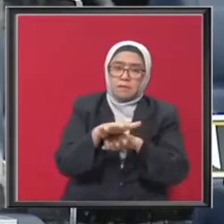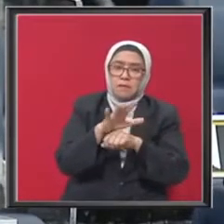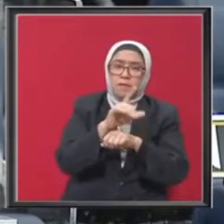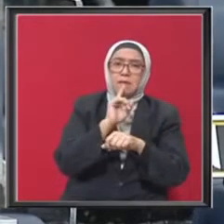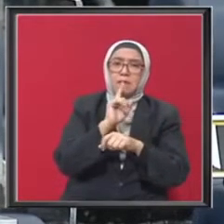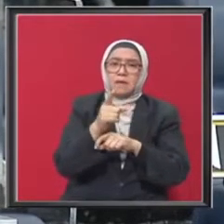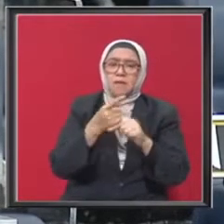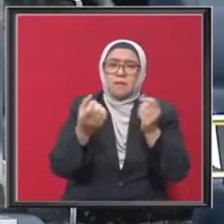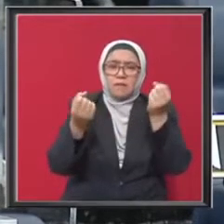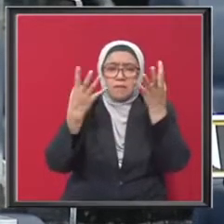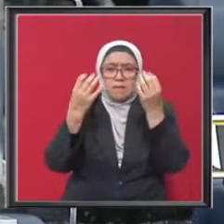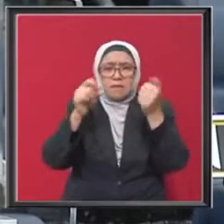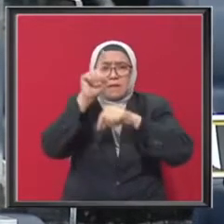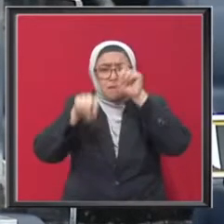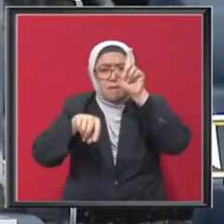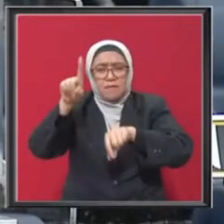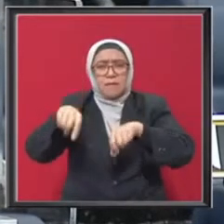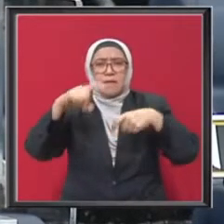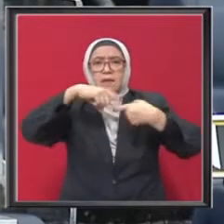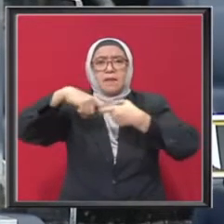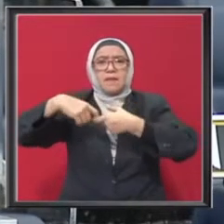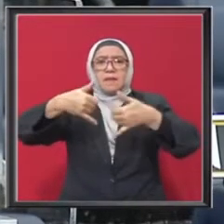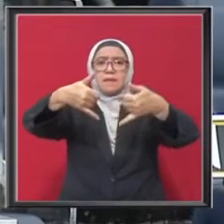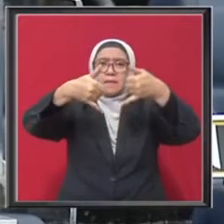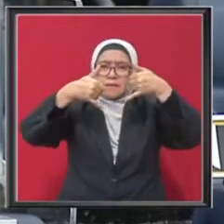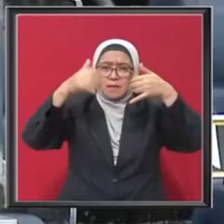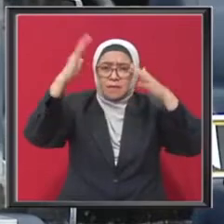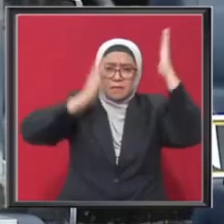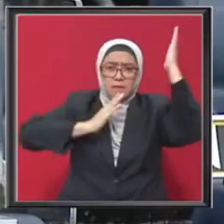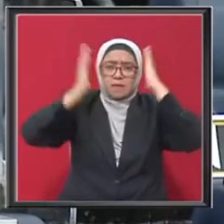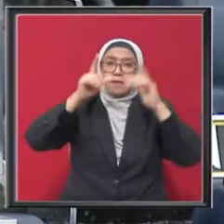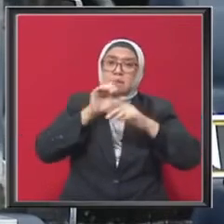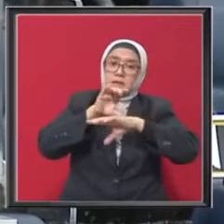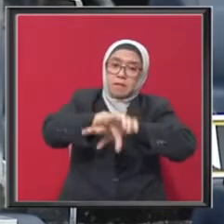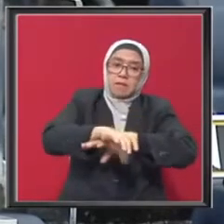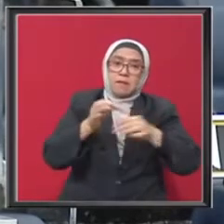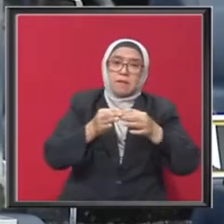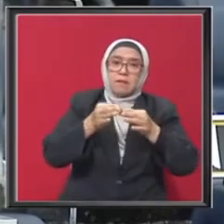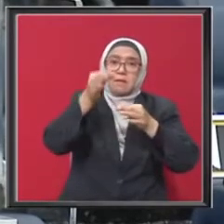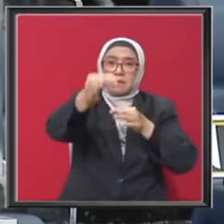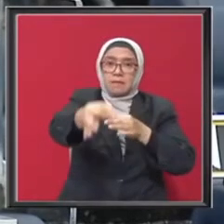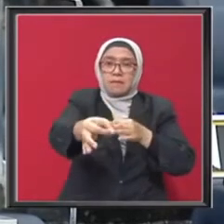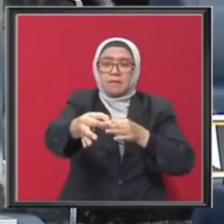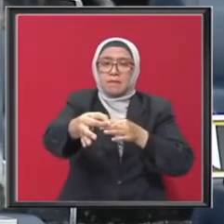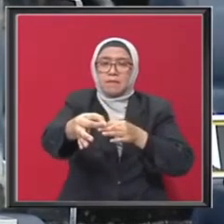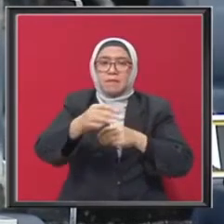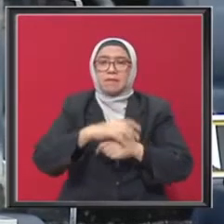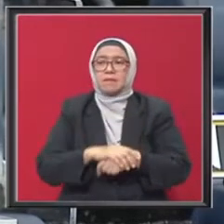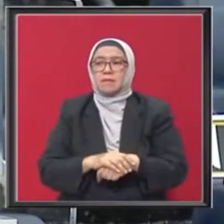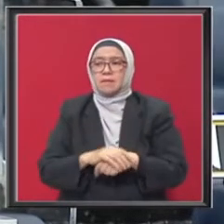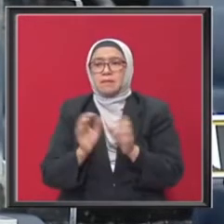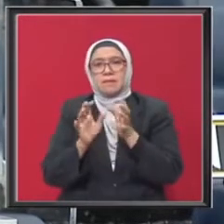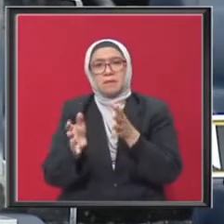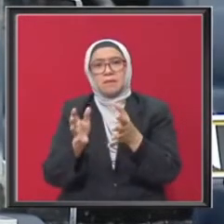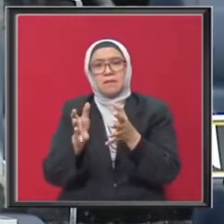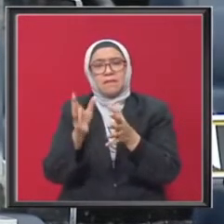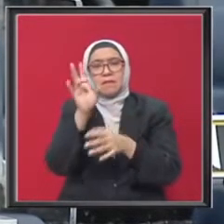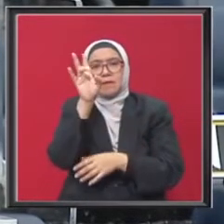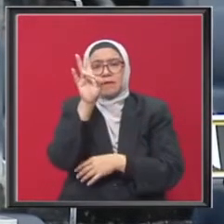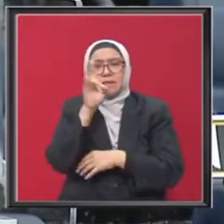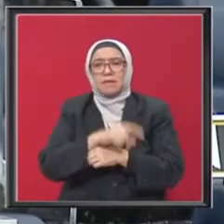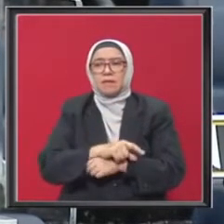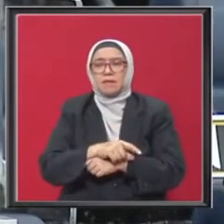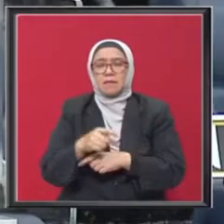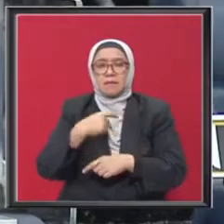dengan nepi alam nasyroh film Masha yang terpaksa ditangguhkan walaupun Berbangkit 7 Saya pribadi